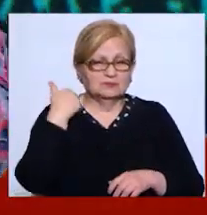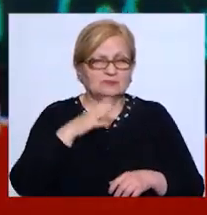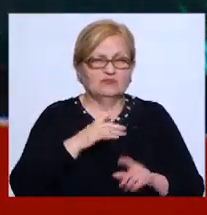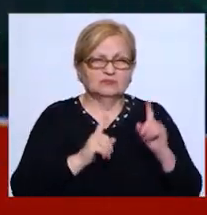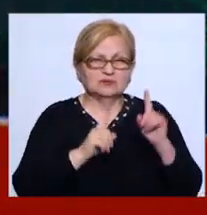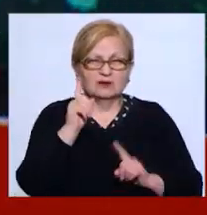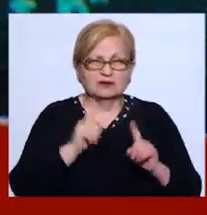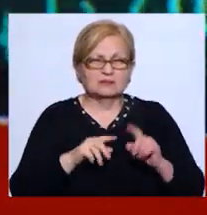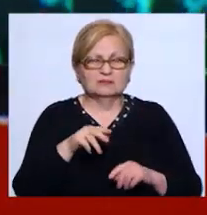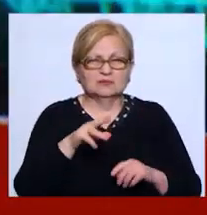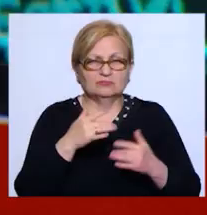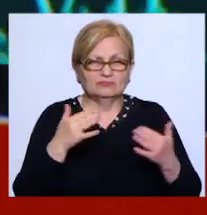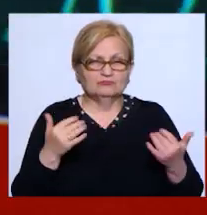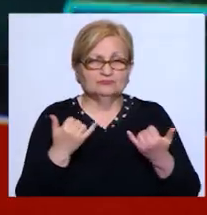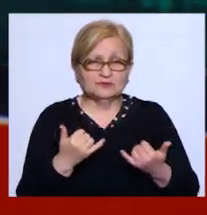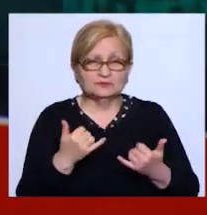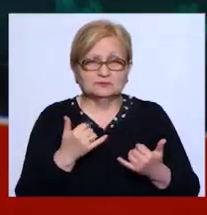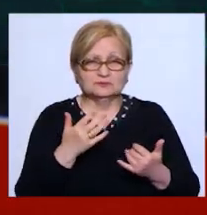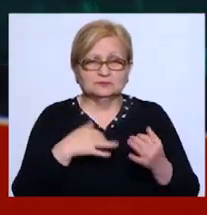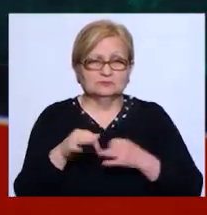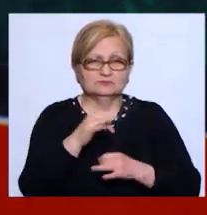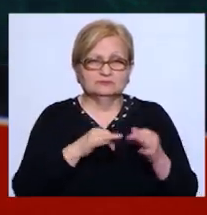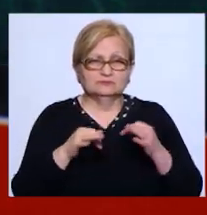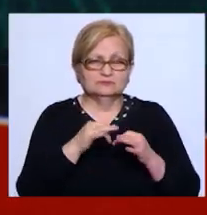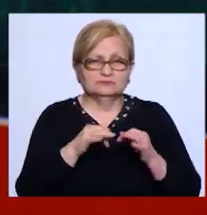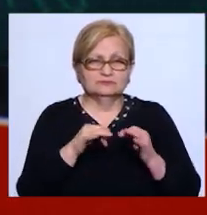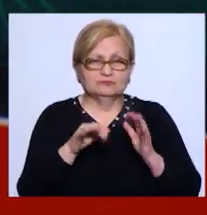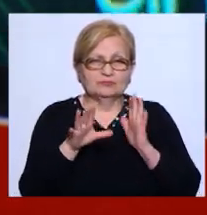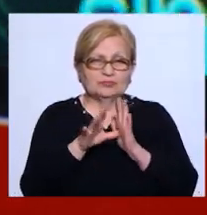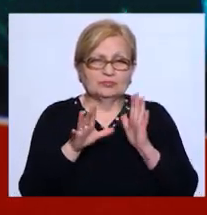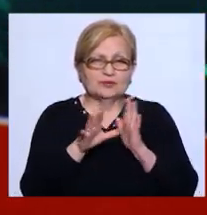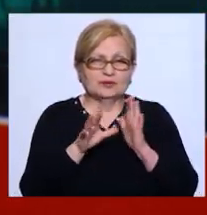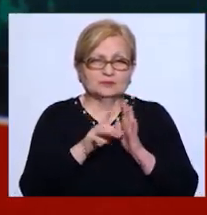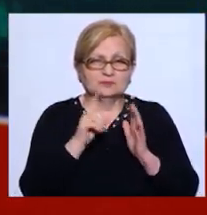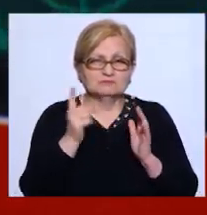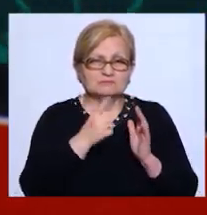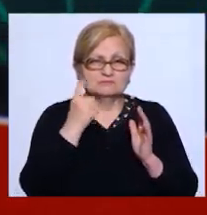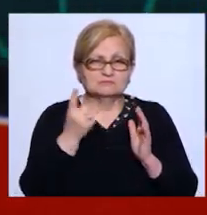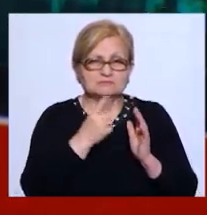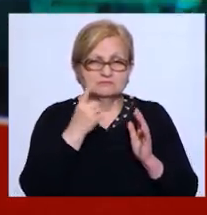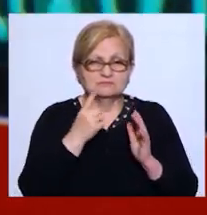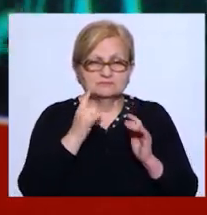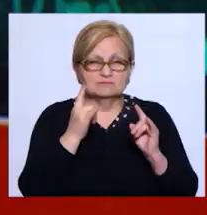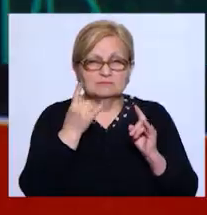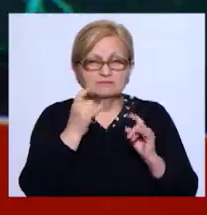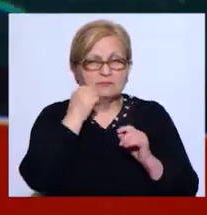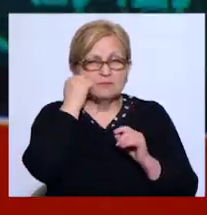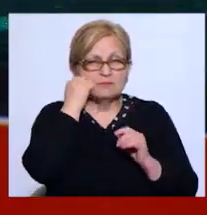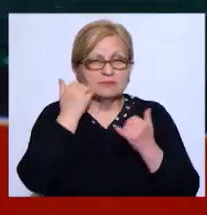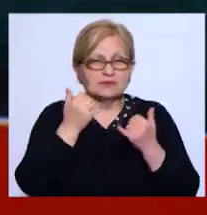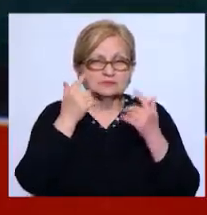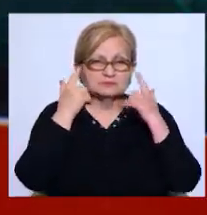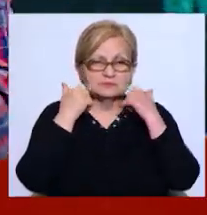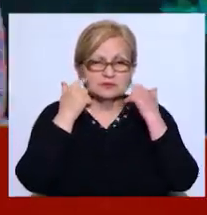პიქტოგრამებზე, დიაგრამებზე. აი დღეს ჩვენ უნდა ვისაუბროთ დენის მრიცხველზე და ბებიას ტირალა ბავშვებზე.